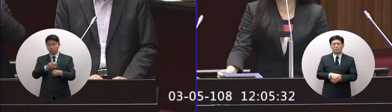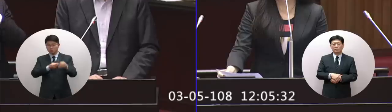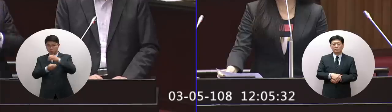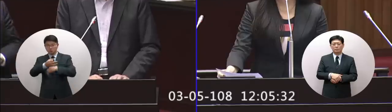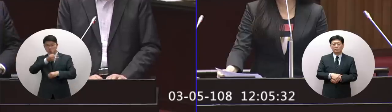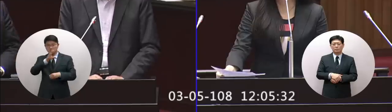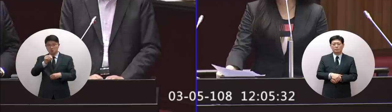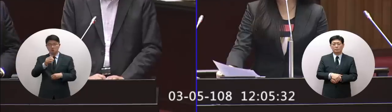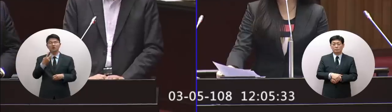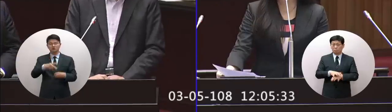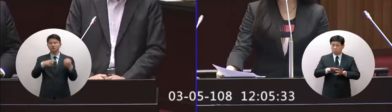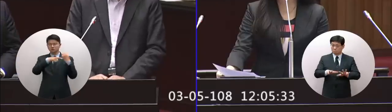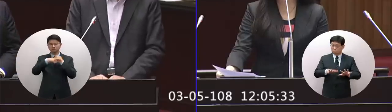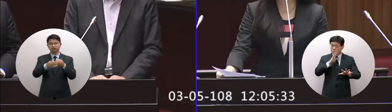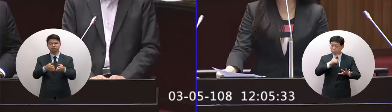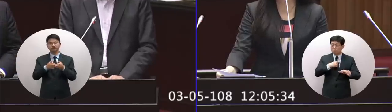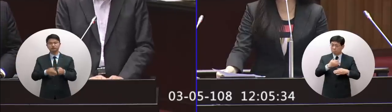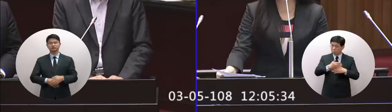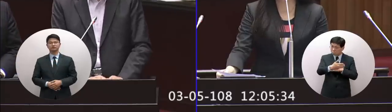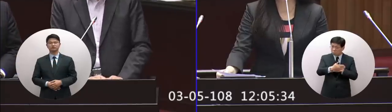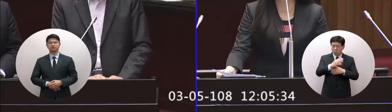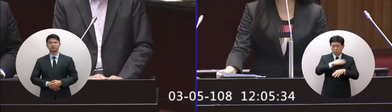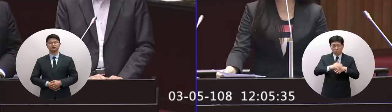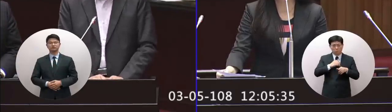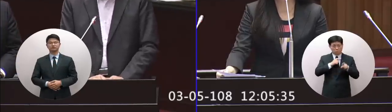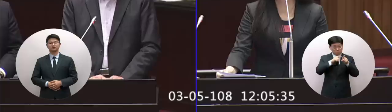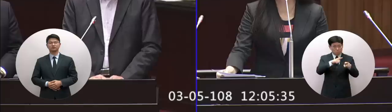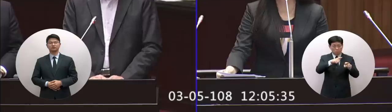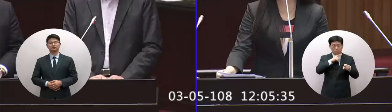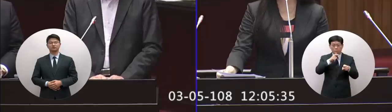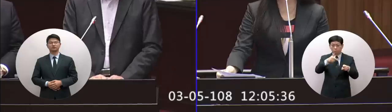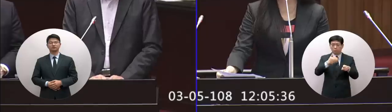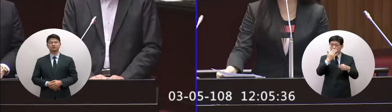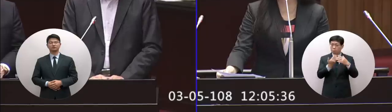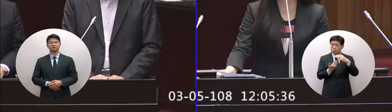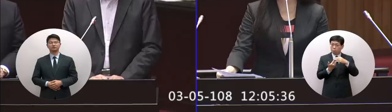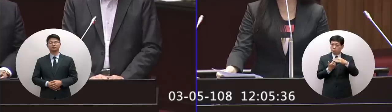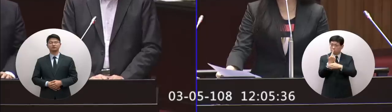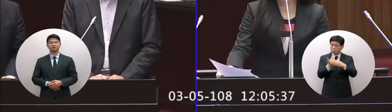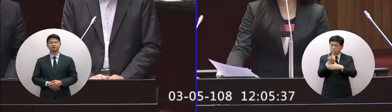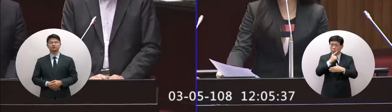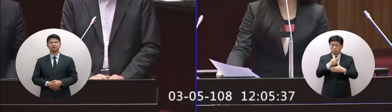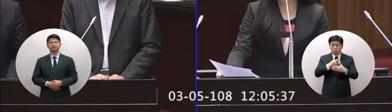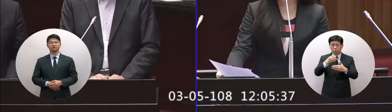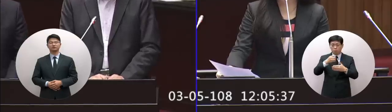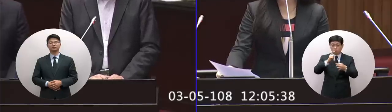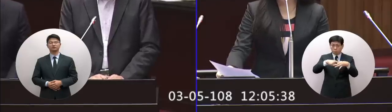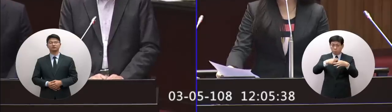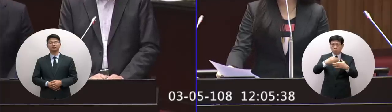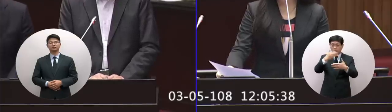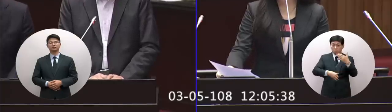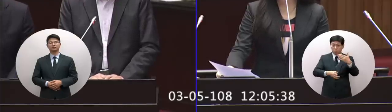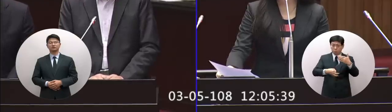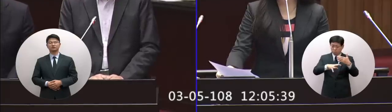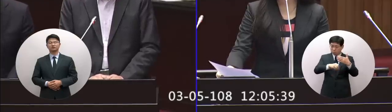这样的一个争取。 所以目前进度就是你们会朝这个公财基金的部分